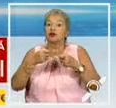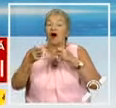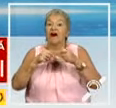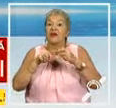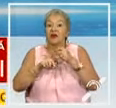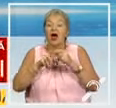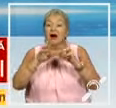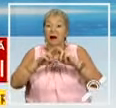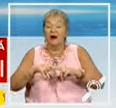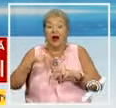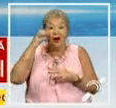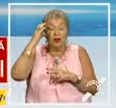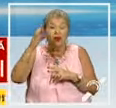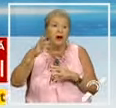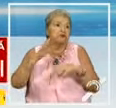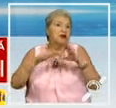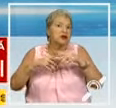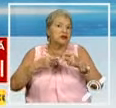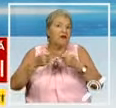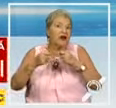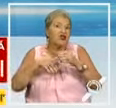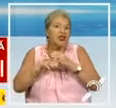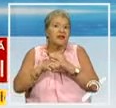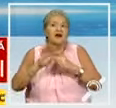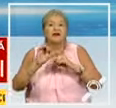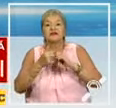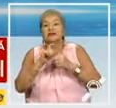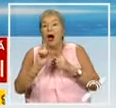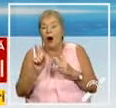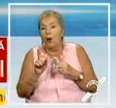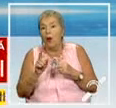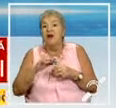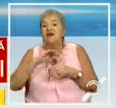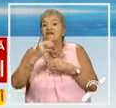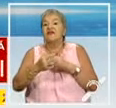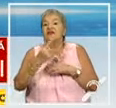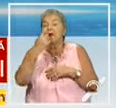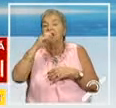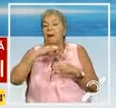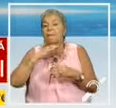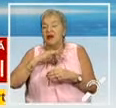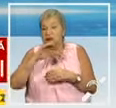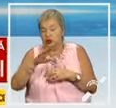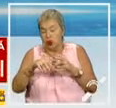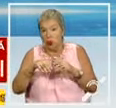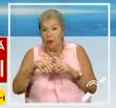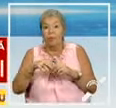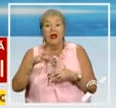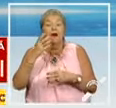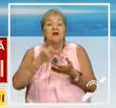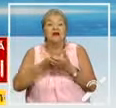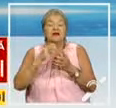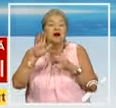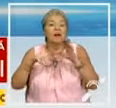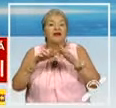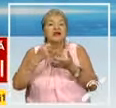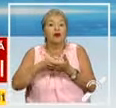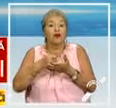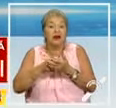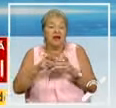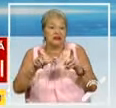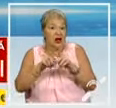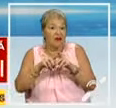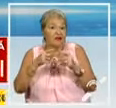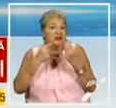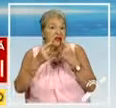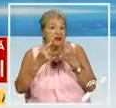fie pe funcția de ministru de interne, fie pentru funcția de vicepremier. La Ministerul Finanțelor, de asemenea, se discută